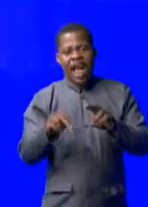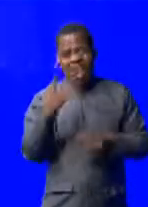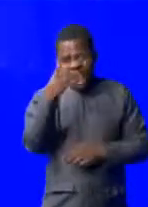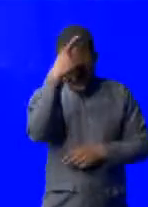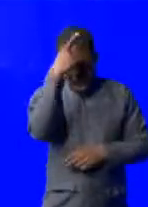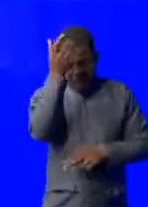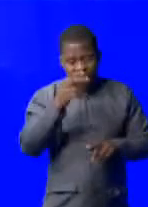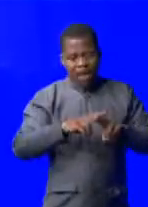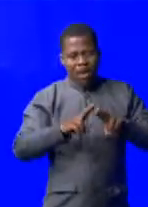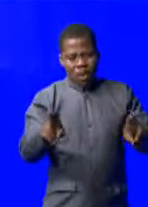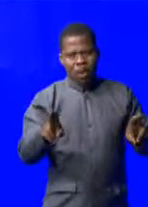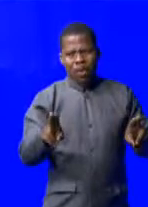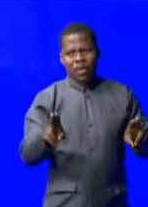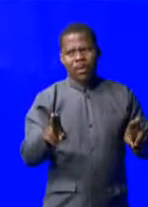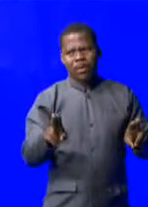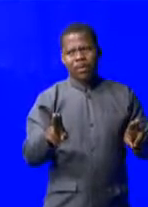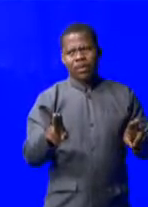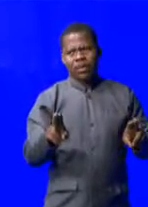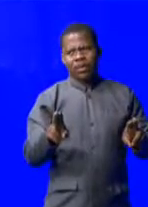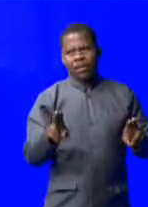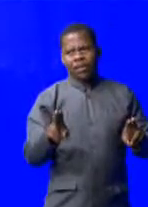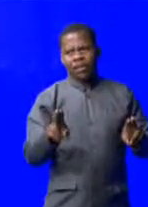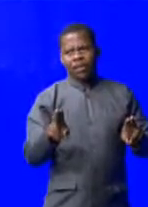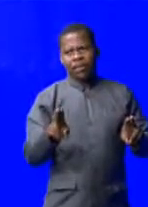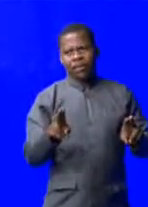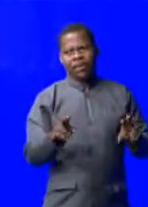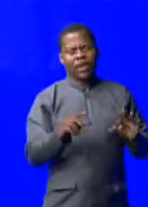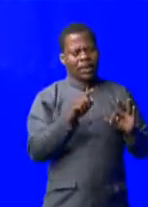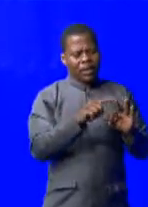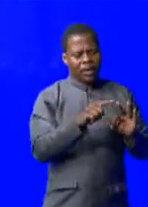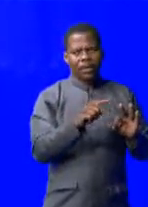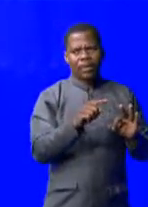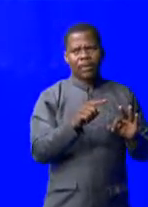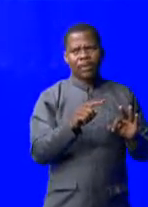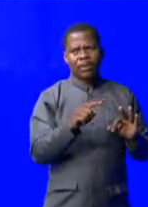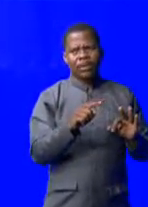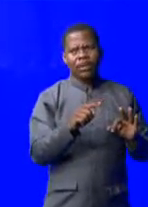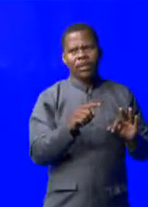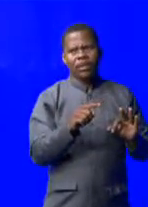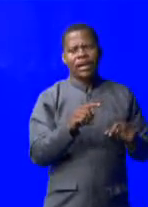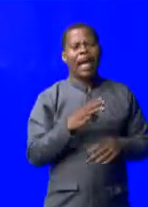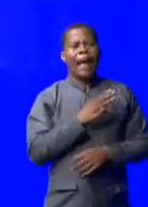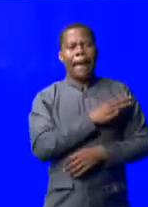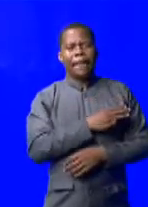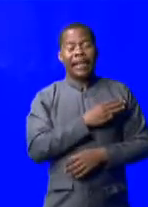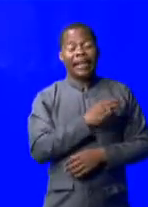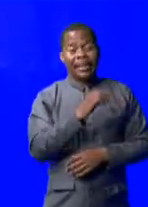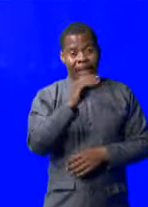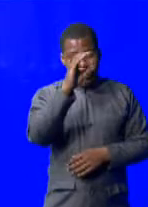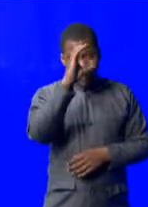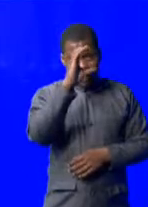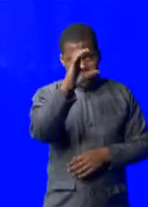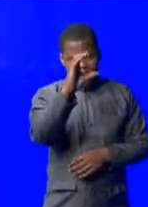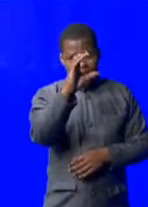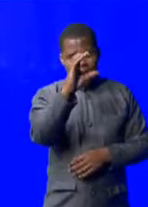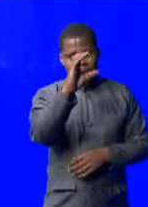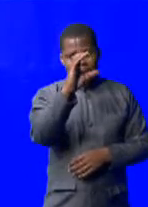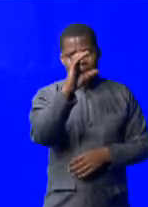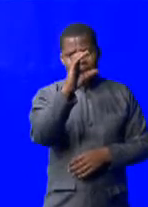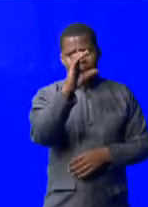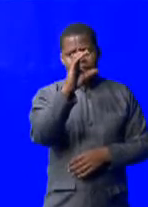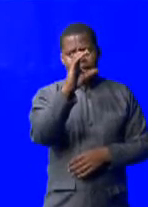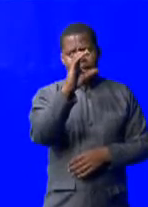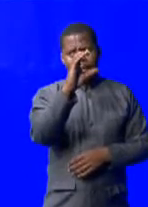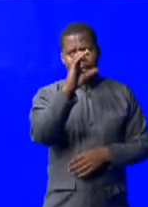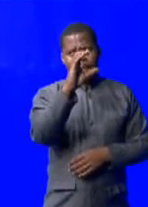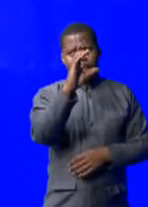sikhulu sengibe sengibuya ke nasendzabeni yabo babe boshifu ukuthi awu Nkosi yami bobabe boshifu silo sikhulu shangathi emandla abo